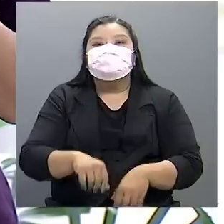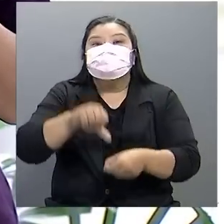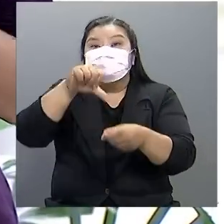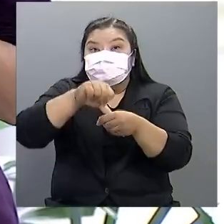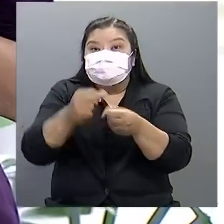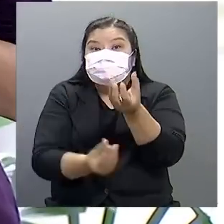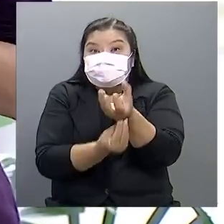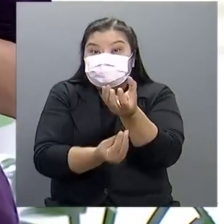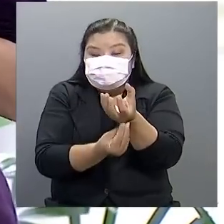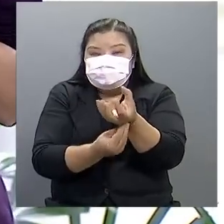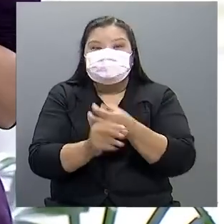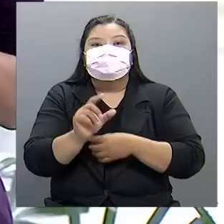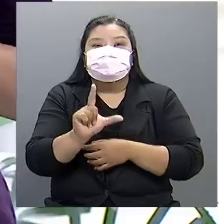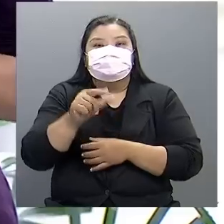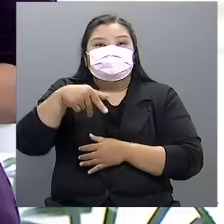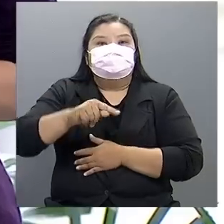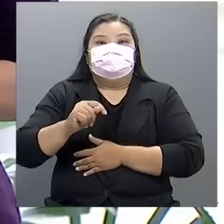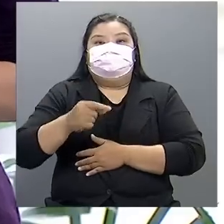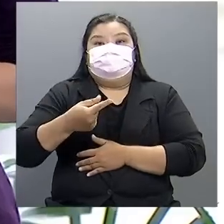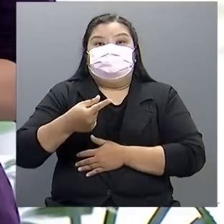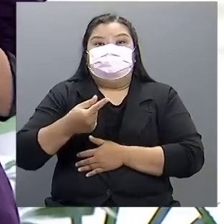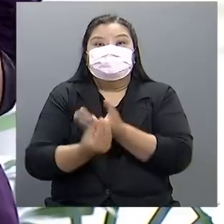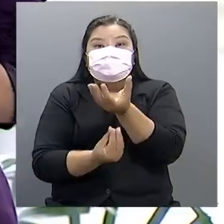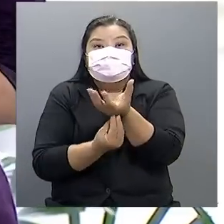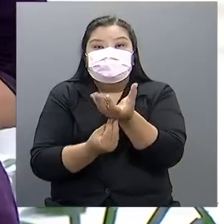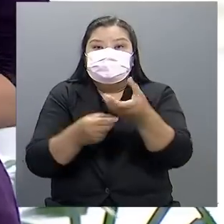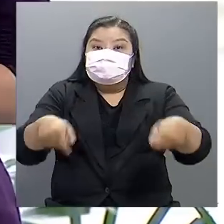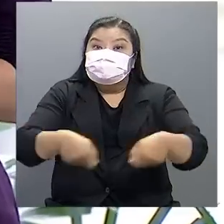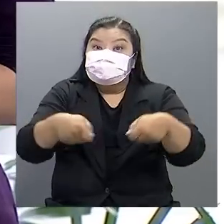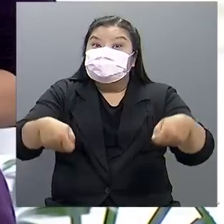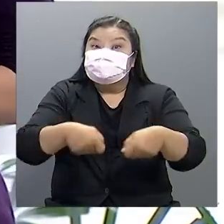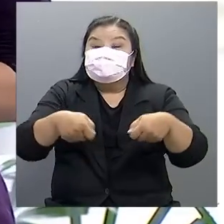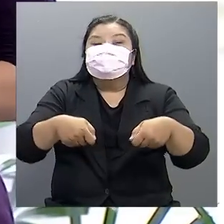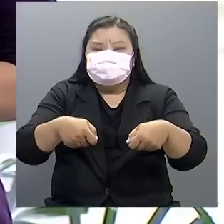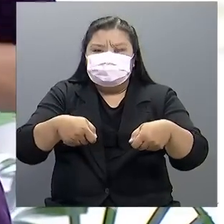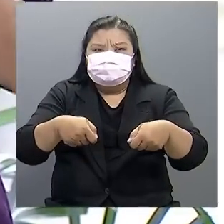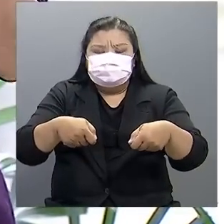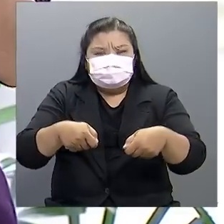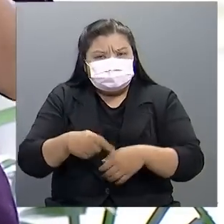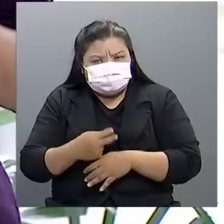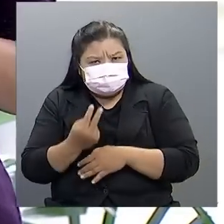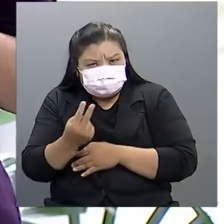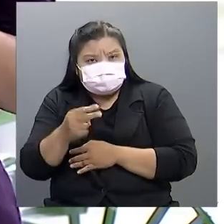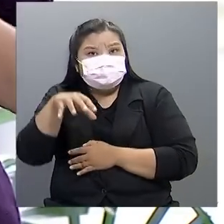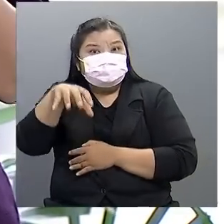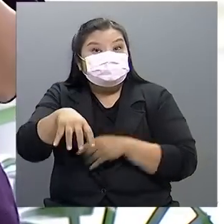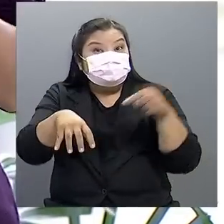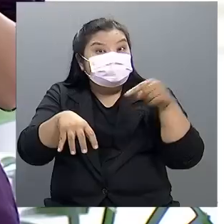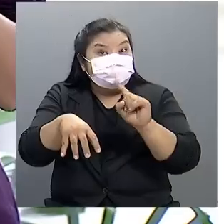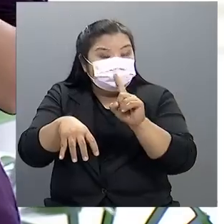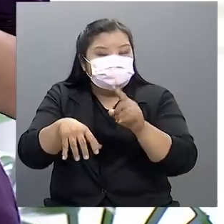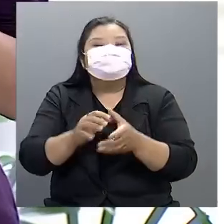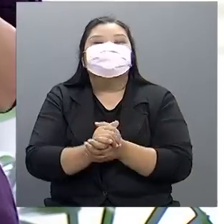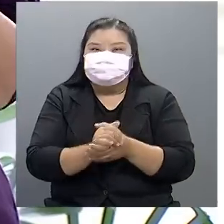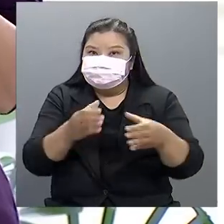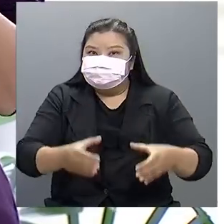กาศที่เราเอามาหุงข้าวทำกัข้าวอะไรกัเนี่ละค่ะปรากฏวามอยู่เจ้าหนึ่นะคะ บันจุไม่